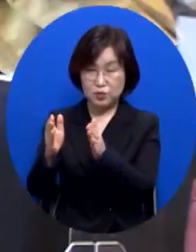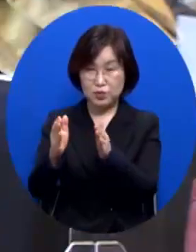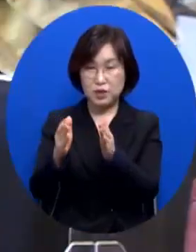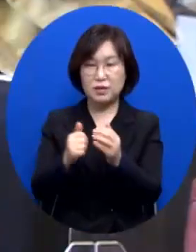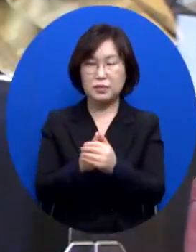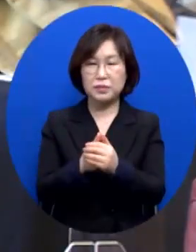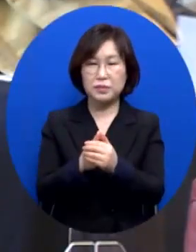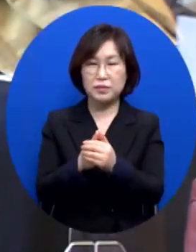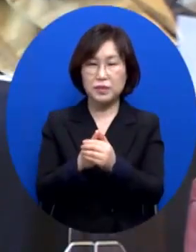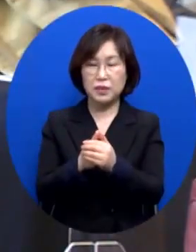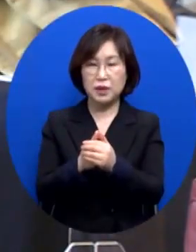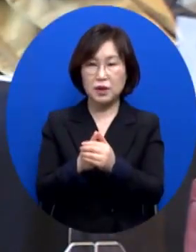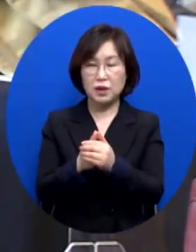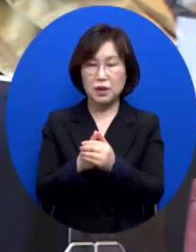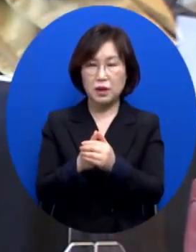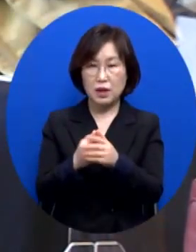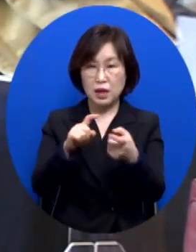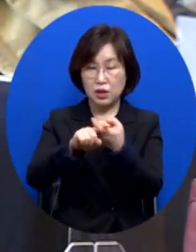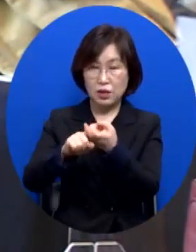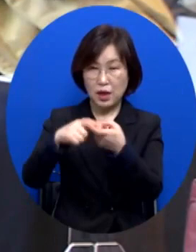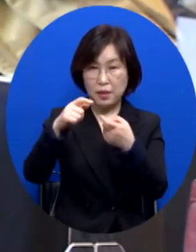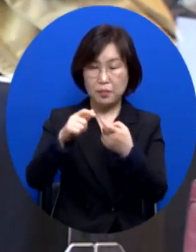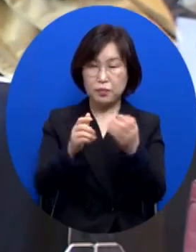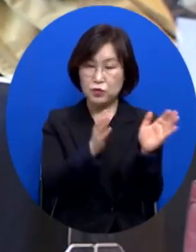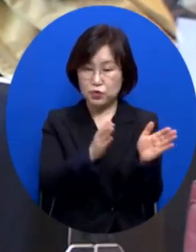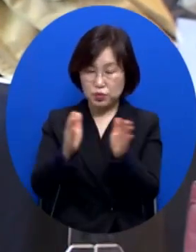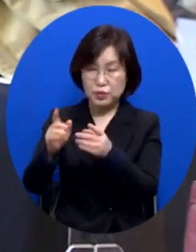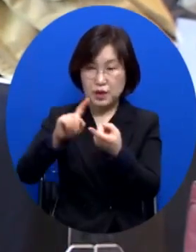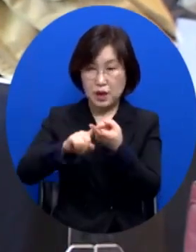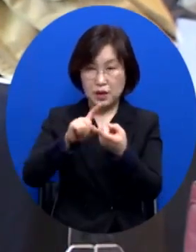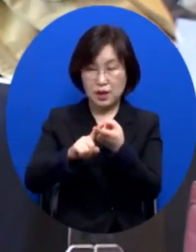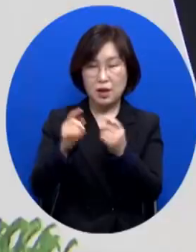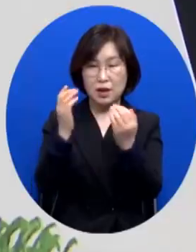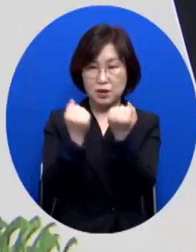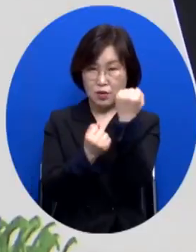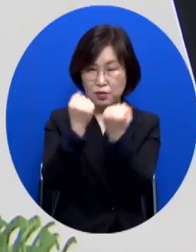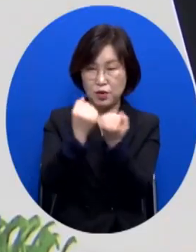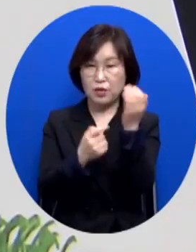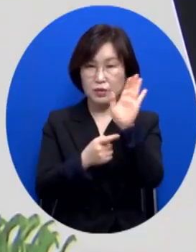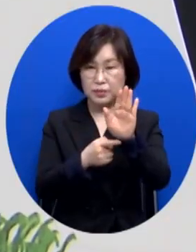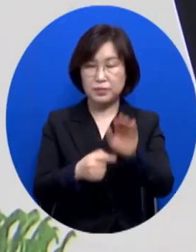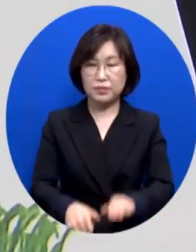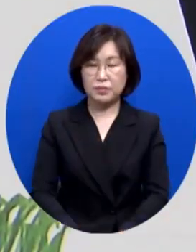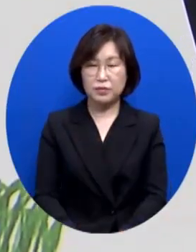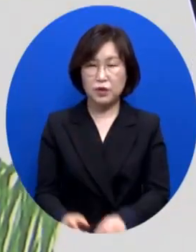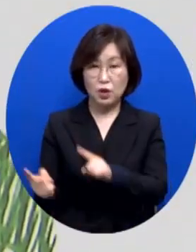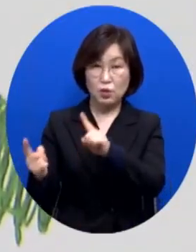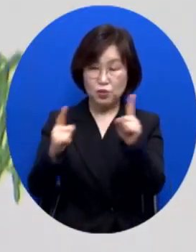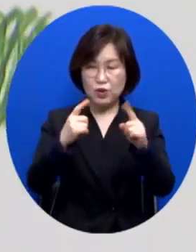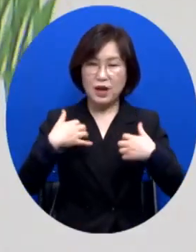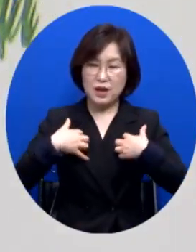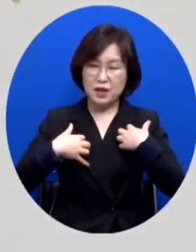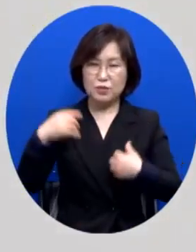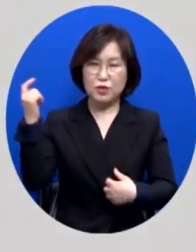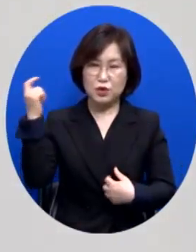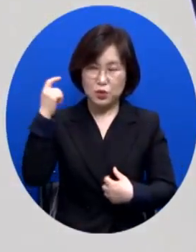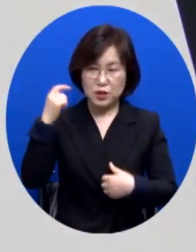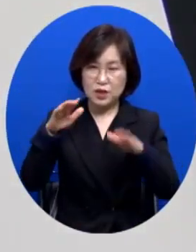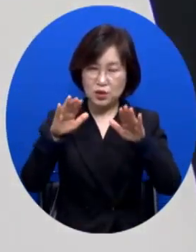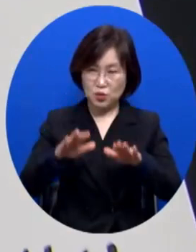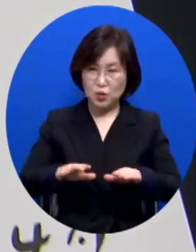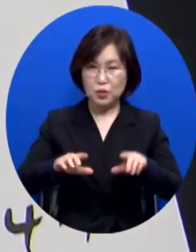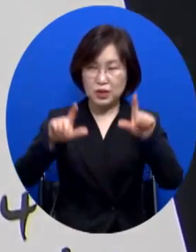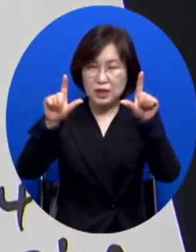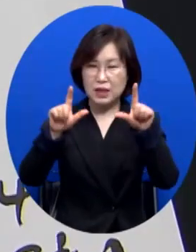올해 한국교회 부활절 연합예배 준비 상황에 대해 설명했습니다. 부활의 기쁜 소식, 오늘의